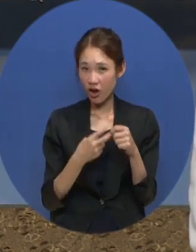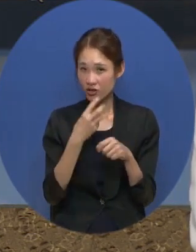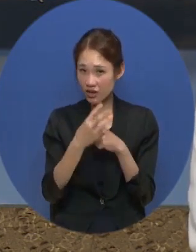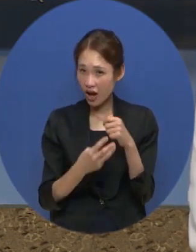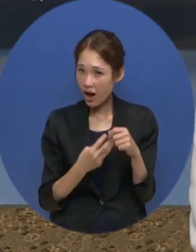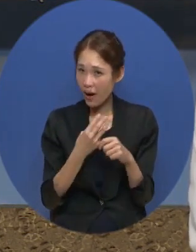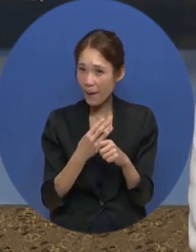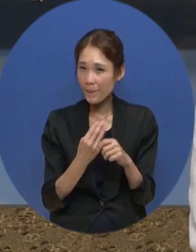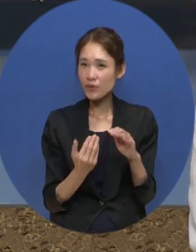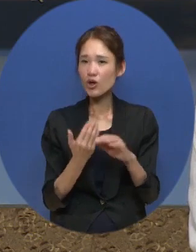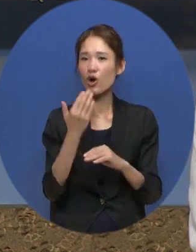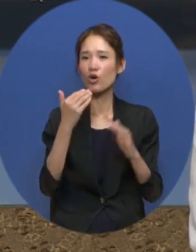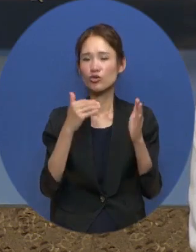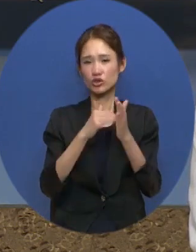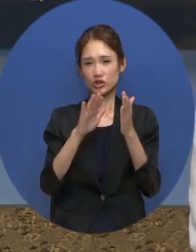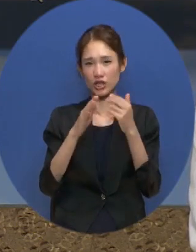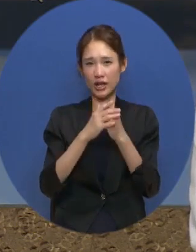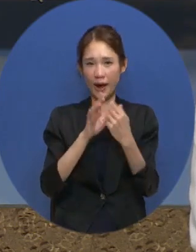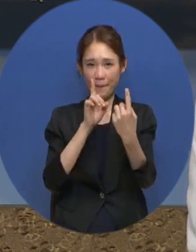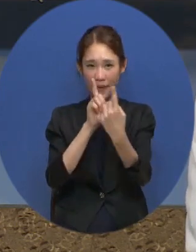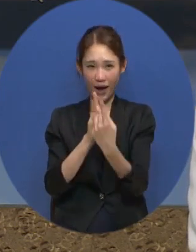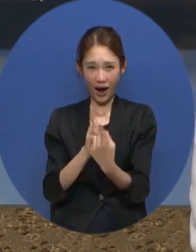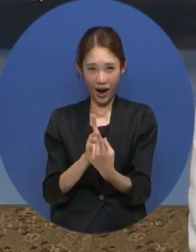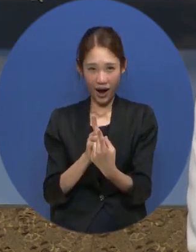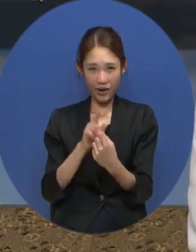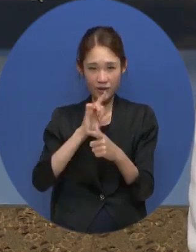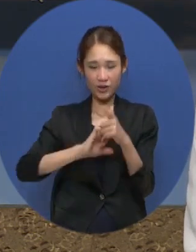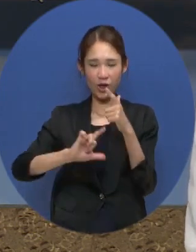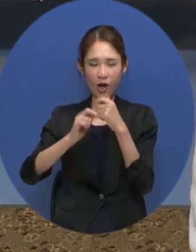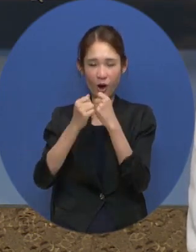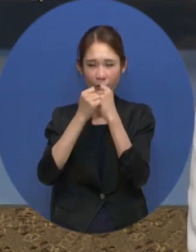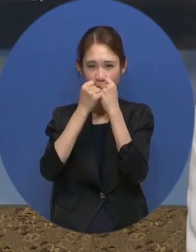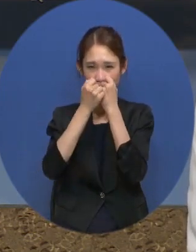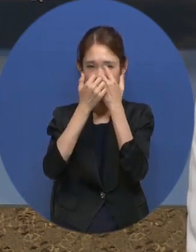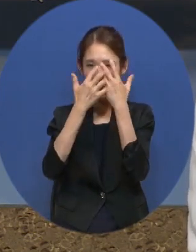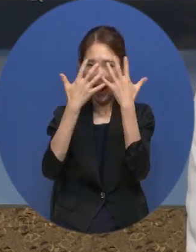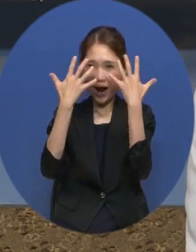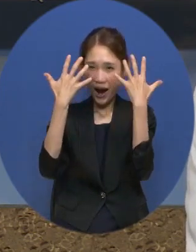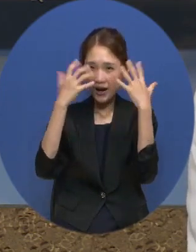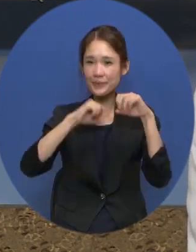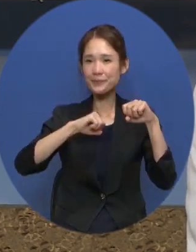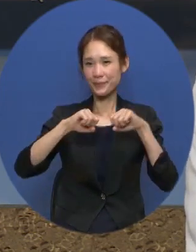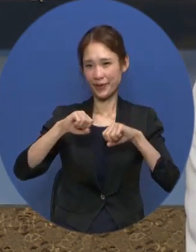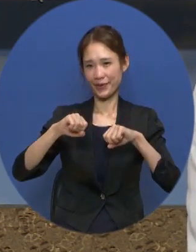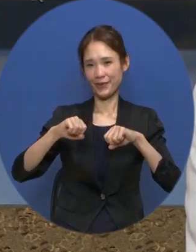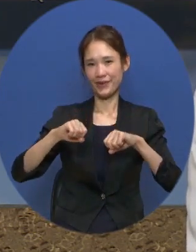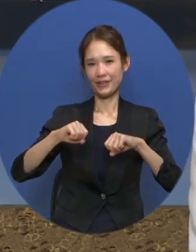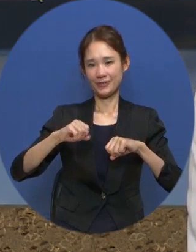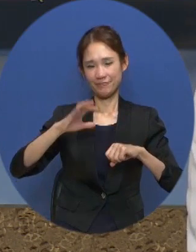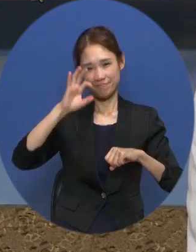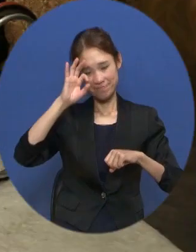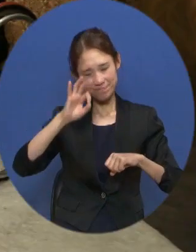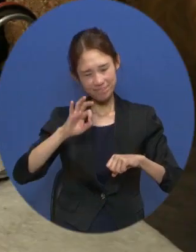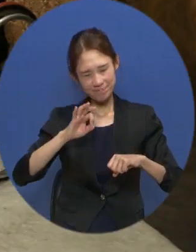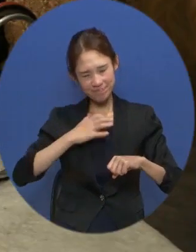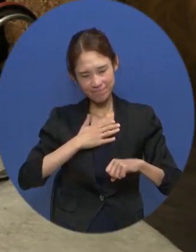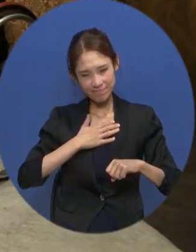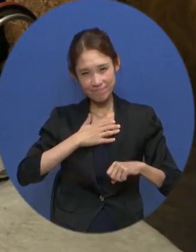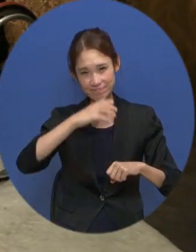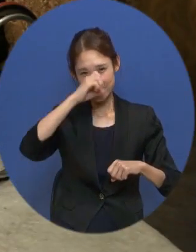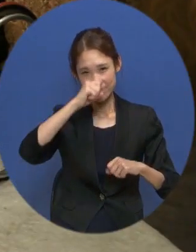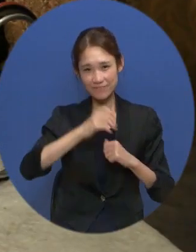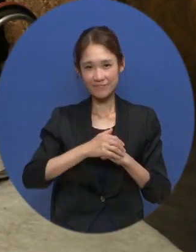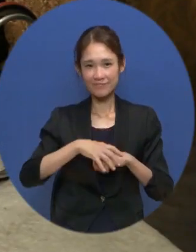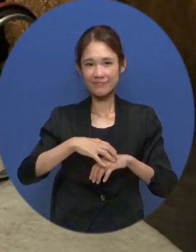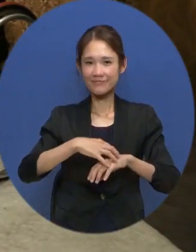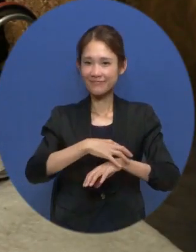하면서 네. 볼 때마다 너무 밝아지는 네. 거예요. 맞아요. 그럴 땐 네. 아, 정말 뿌듯한 거예요. 이게 네. 제가 방금 소름이